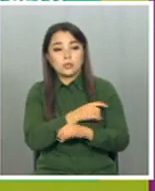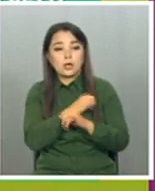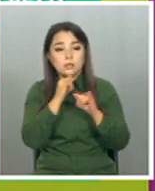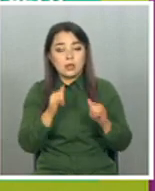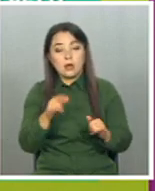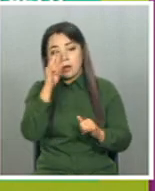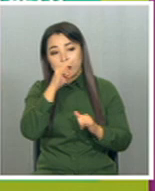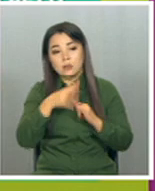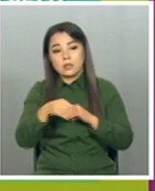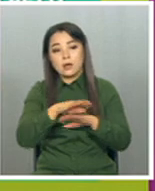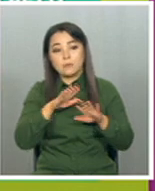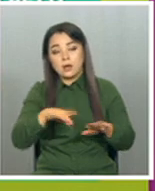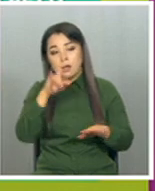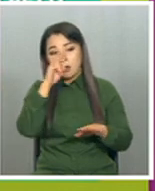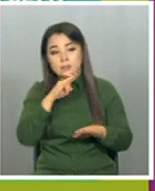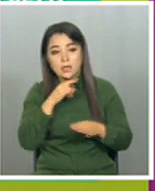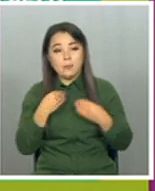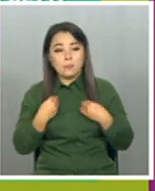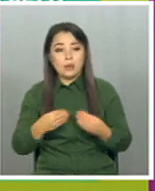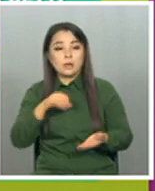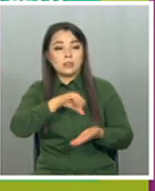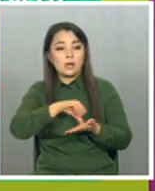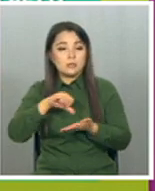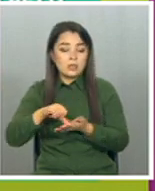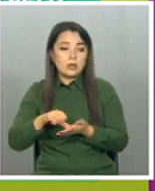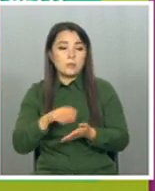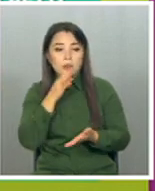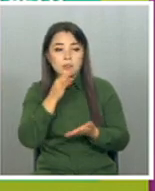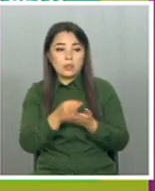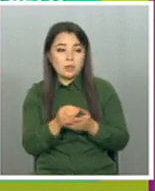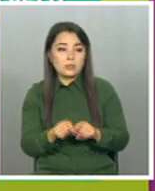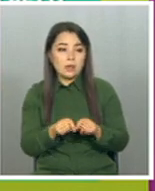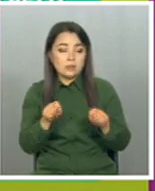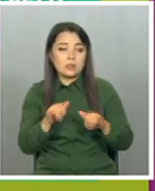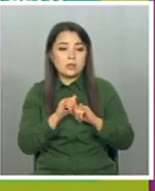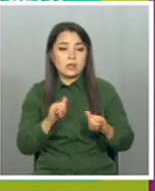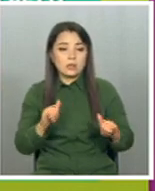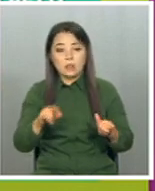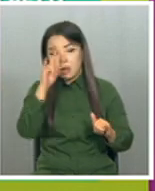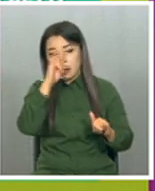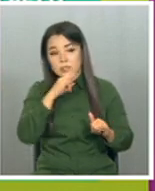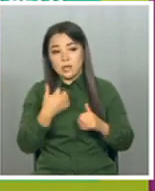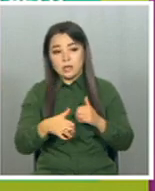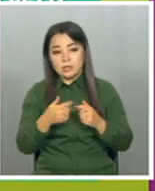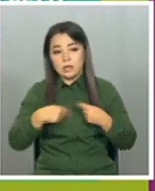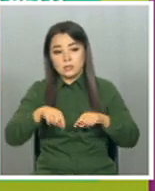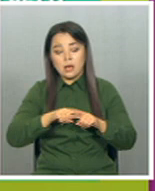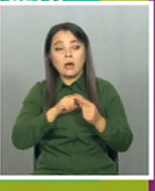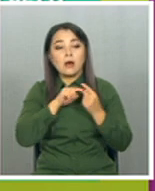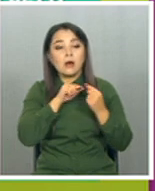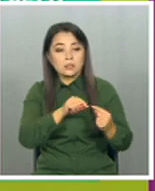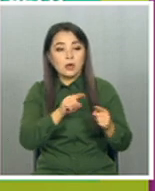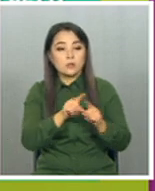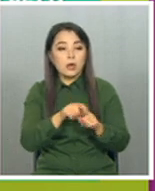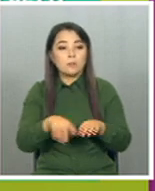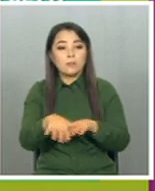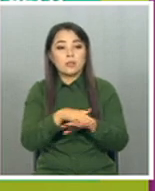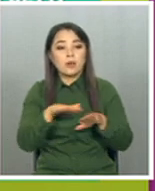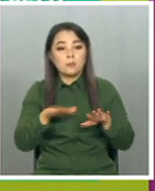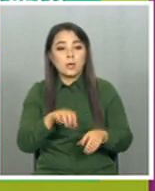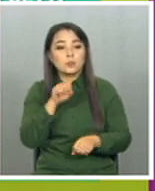билері мен қазақ батырларының беделіне арқа сүйеді. Қазақтар арасындағы қақтығыстар мен барымтаны